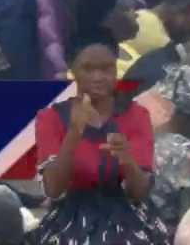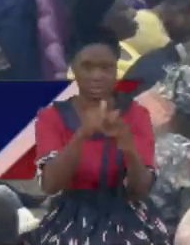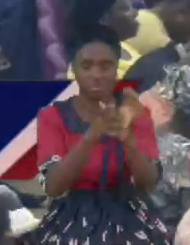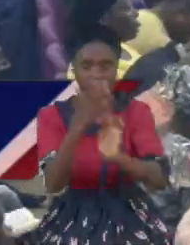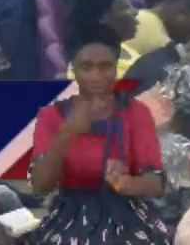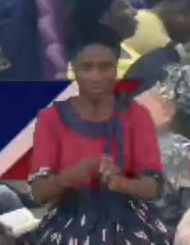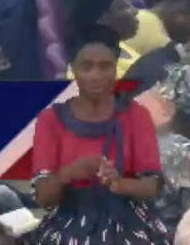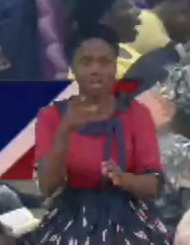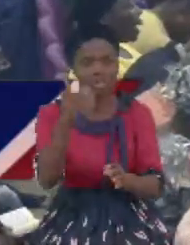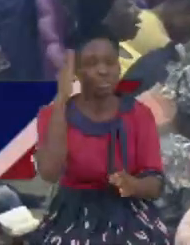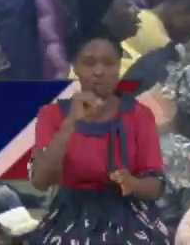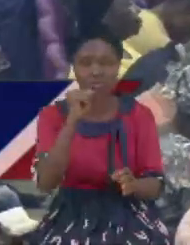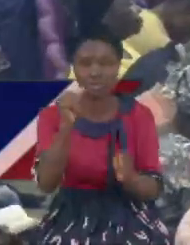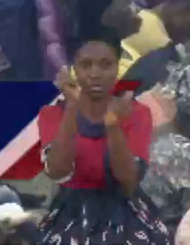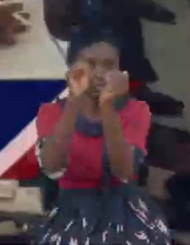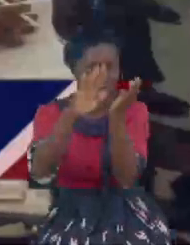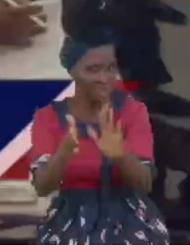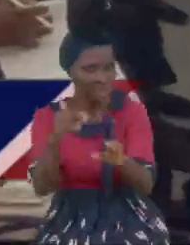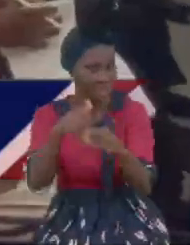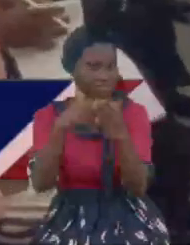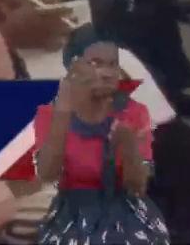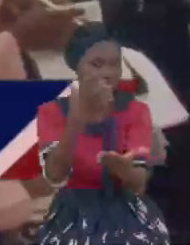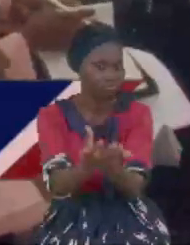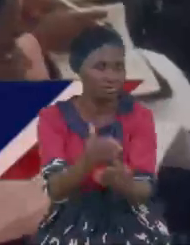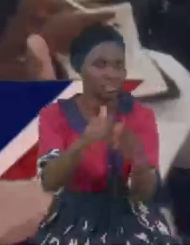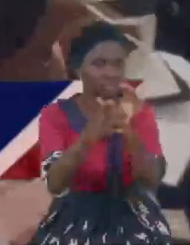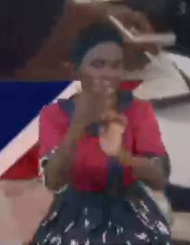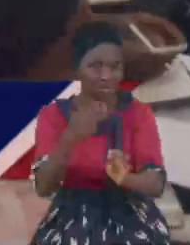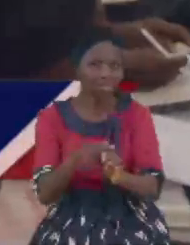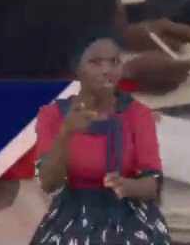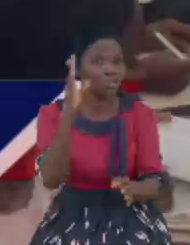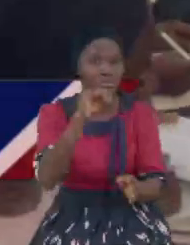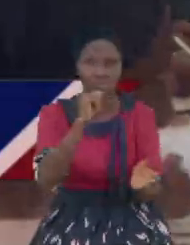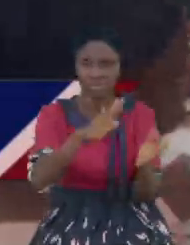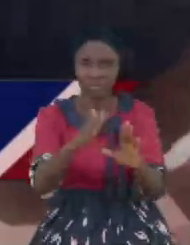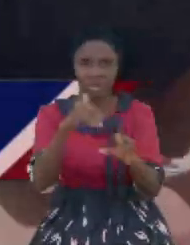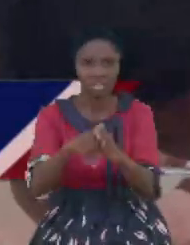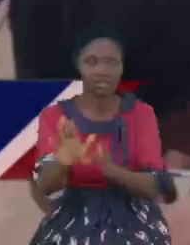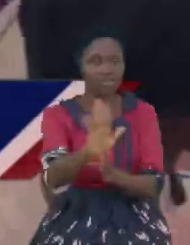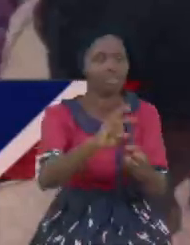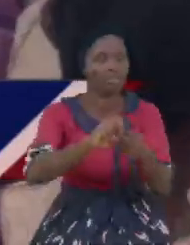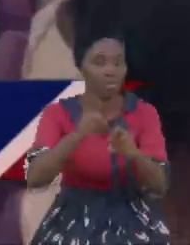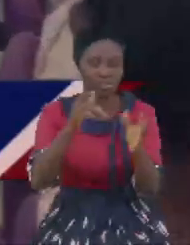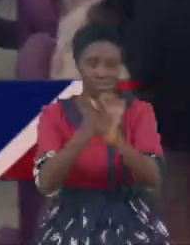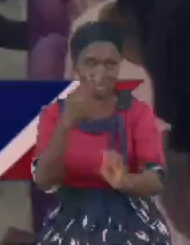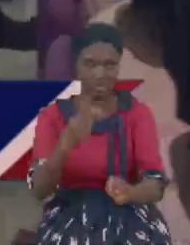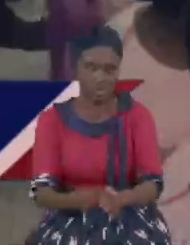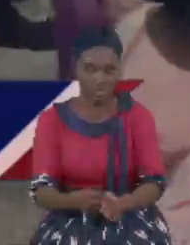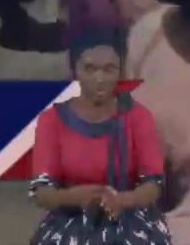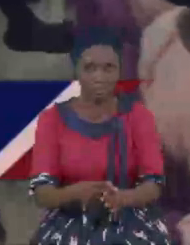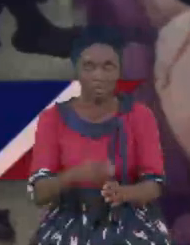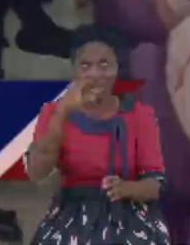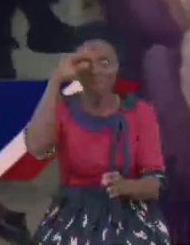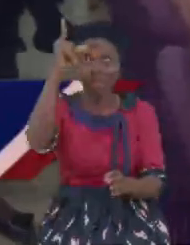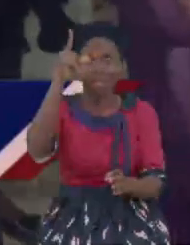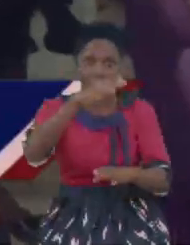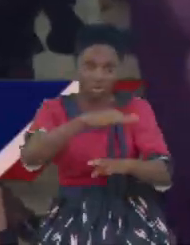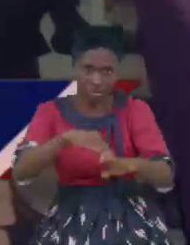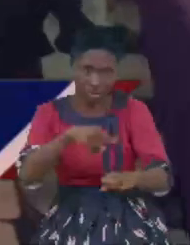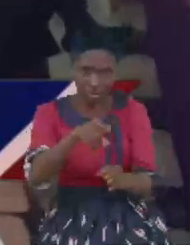pas mourir dans la prison. Vous n'allez pas mourir en prison. Vous n'allez pas mourir dans votre